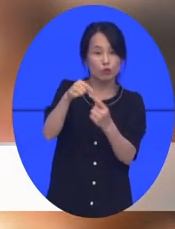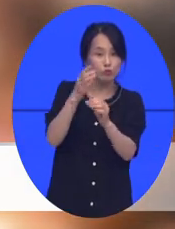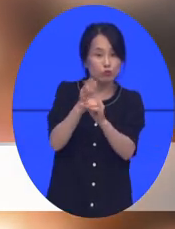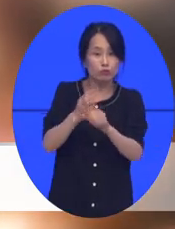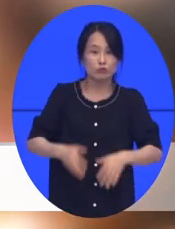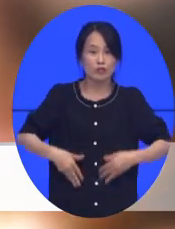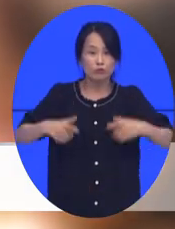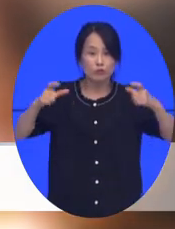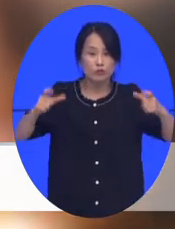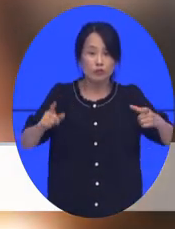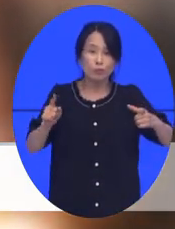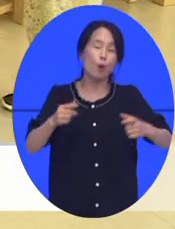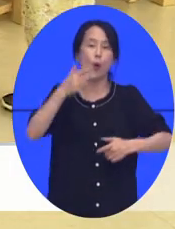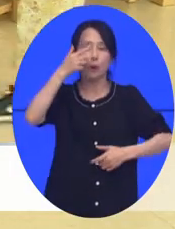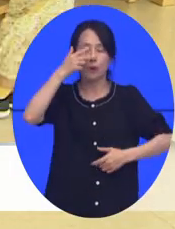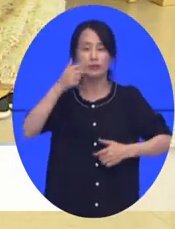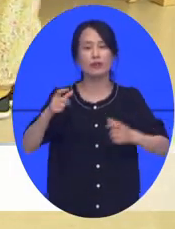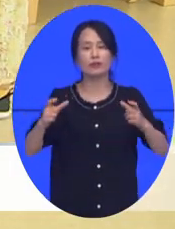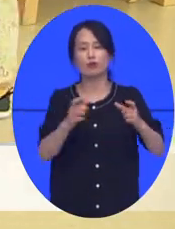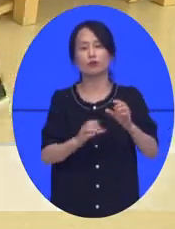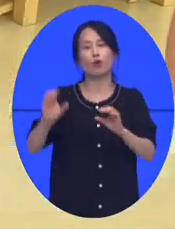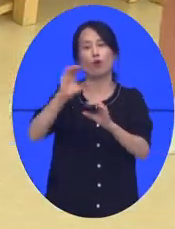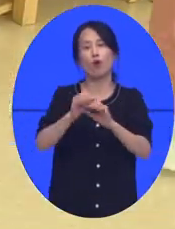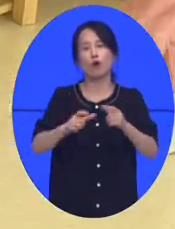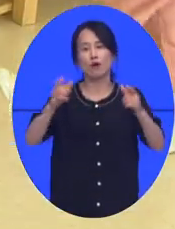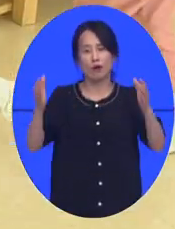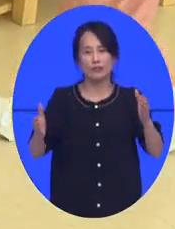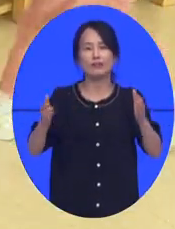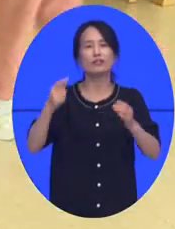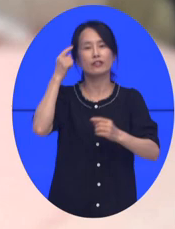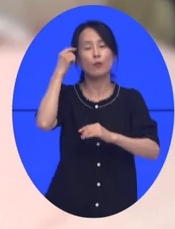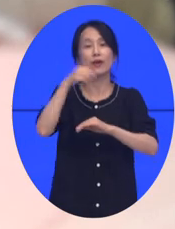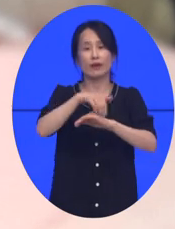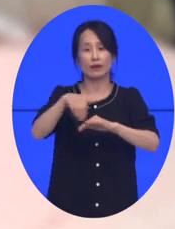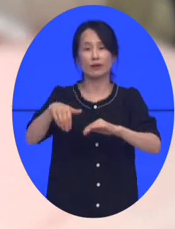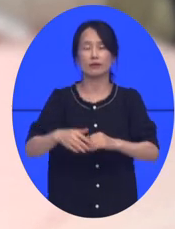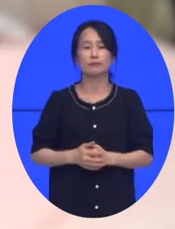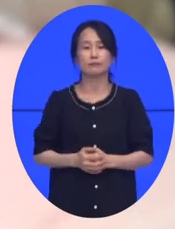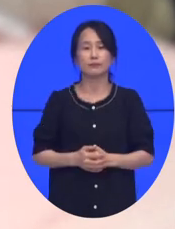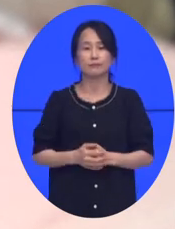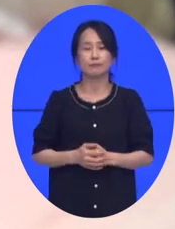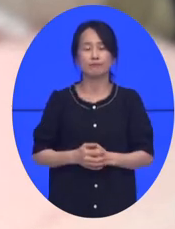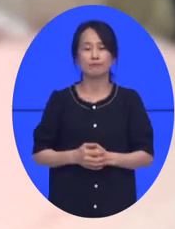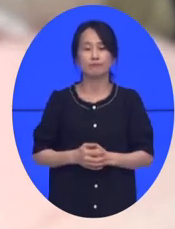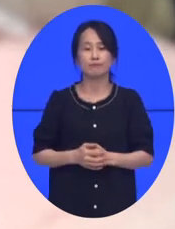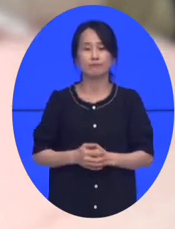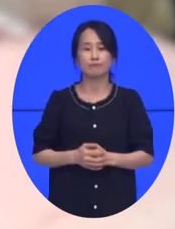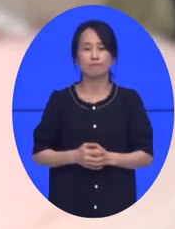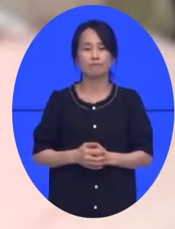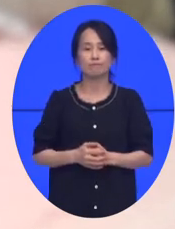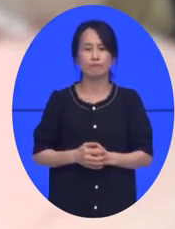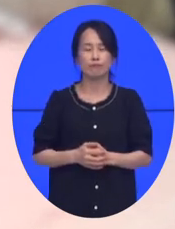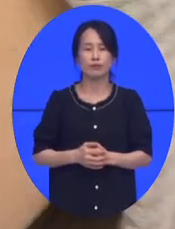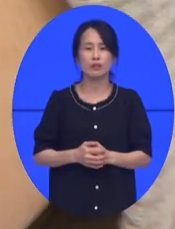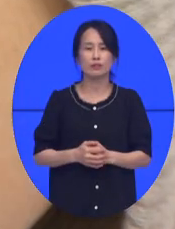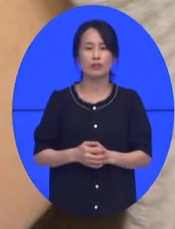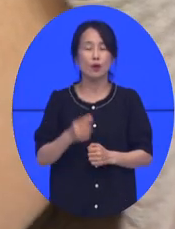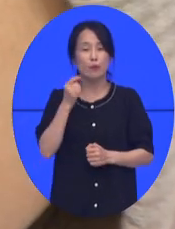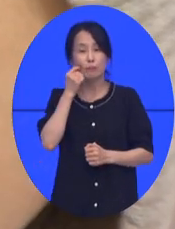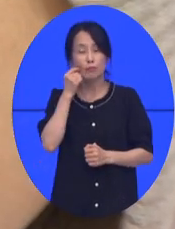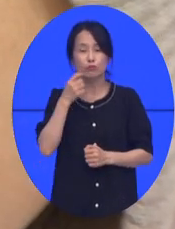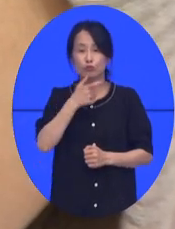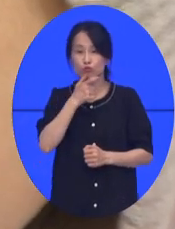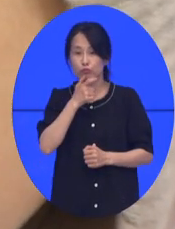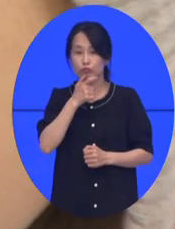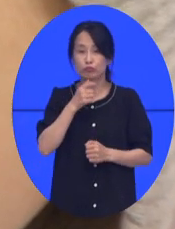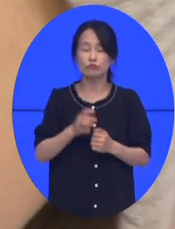남부 권역에는 올해 평택 지역에 추가 운영할 계획입니다. 앞으로 경기도는 착용형 피부 수분도 측정기기